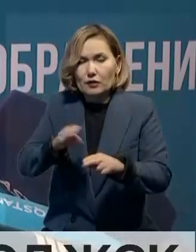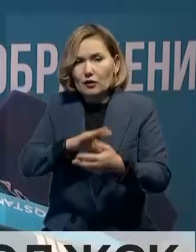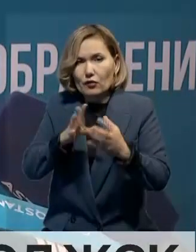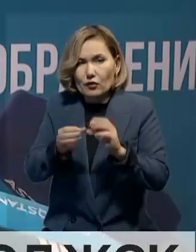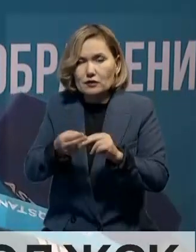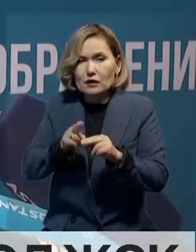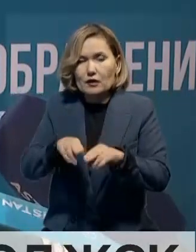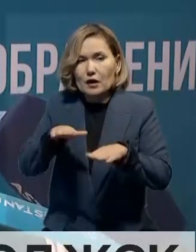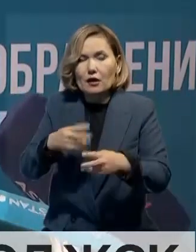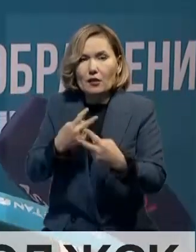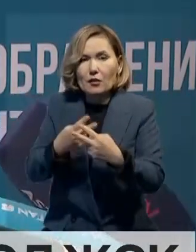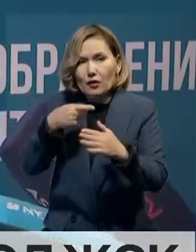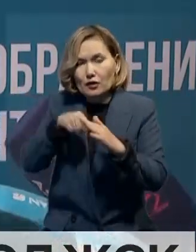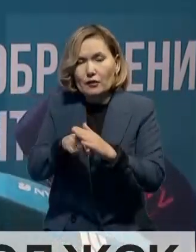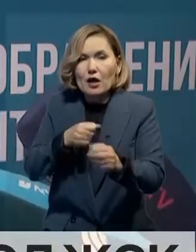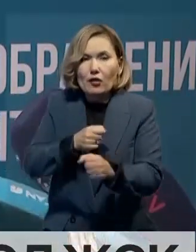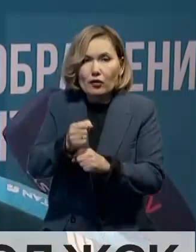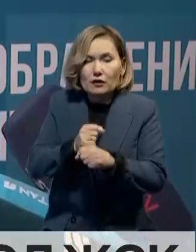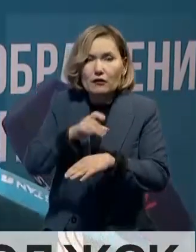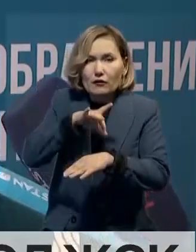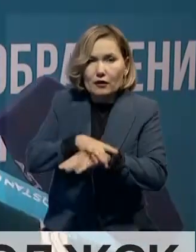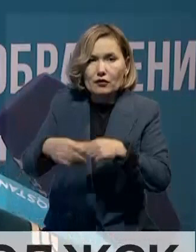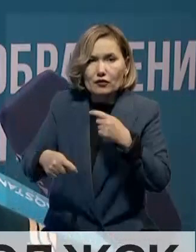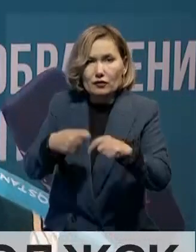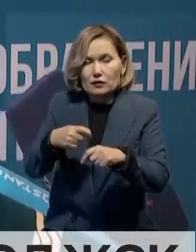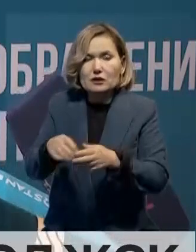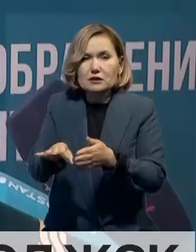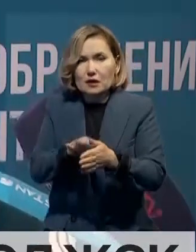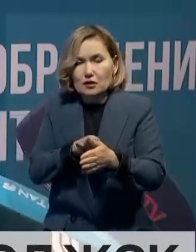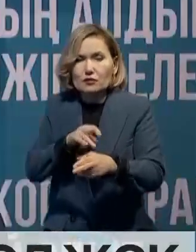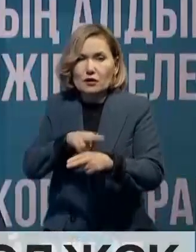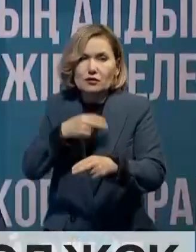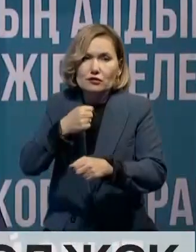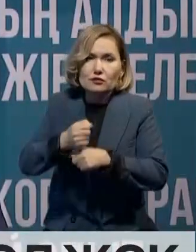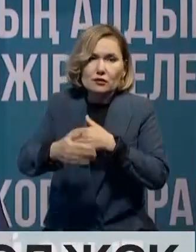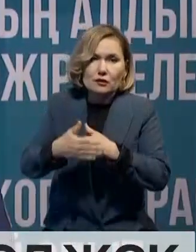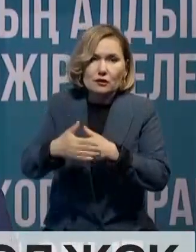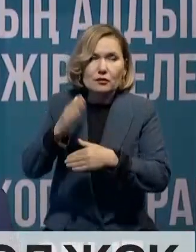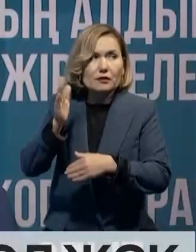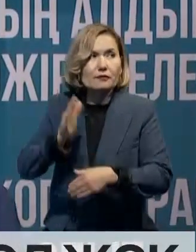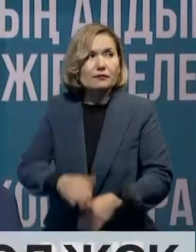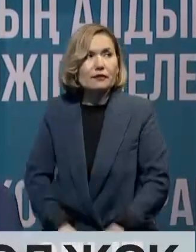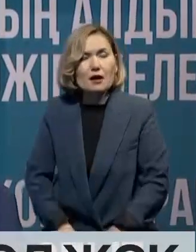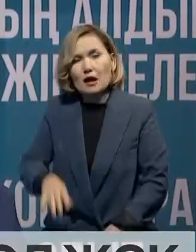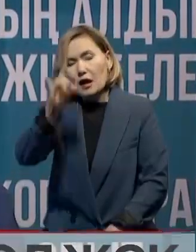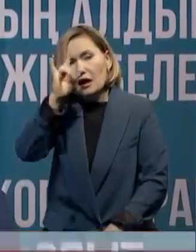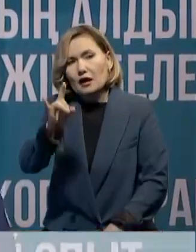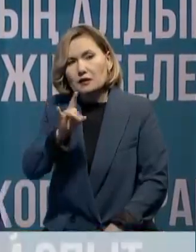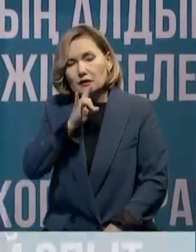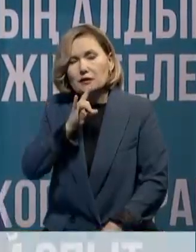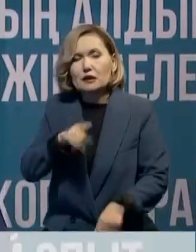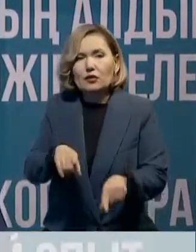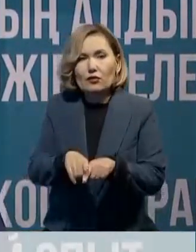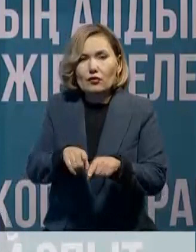мекемелерде азаптаулар қолданды деп сонда арыздар болса, оны да біз тексереміз. Қазақстан өлім жазасынан бас